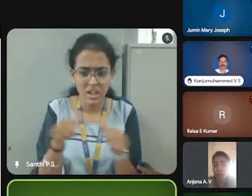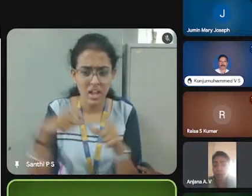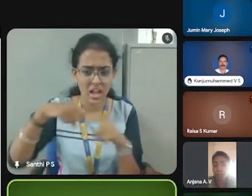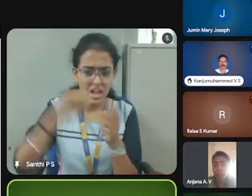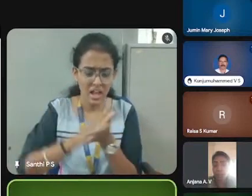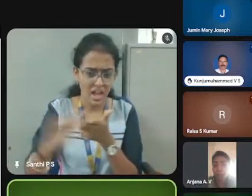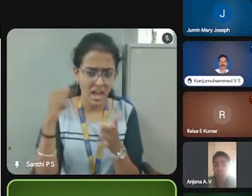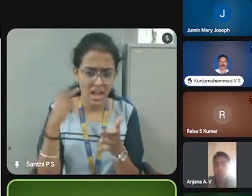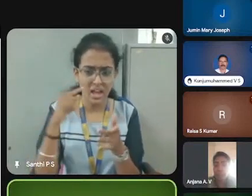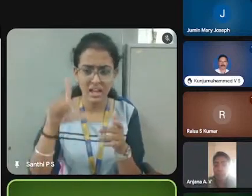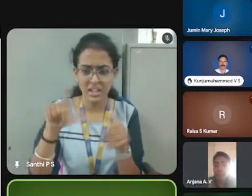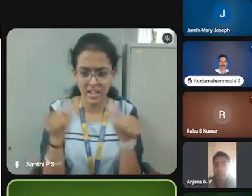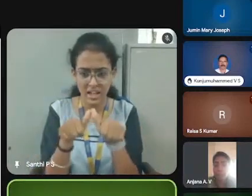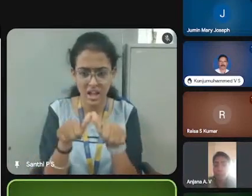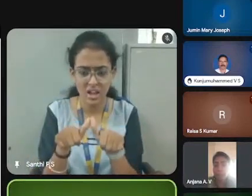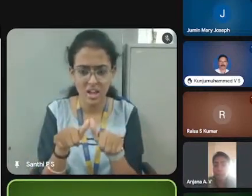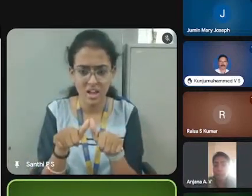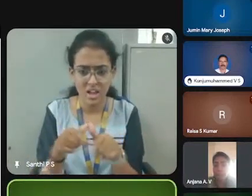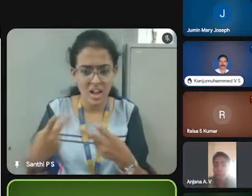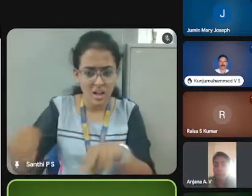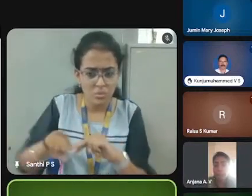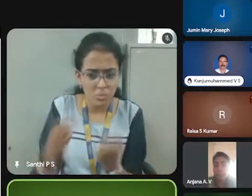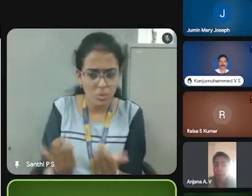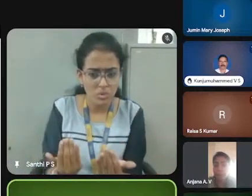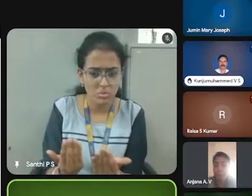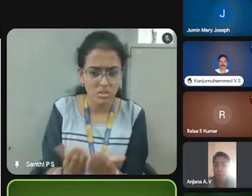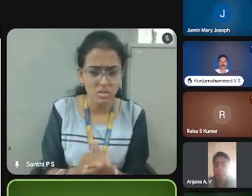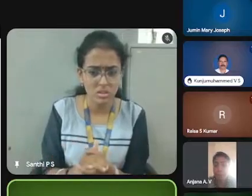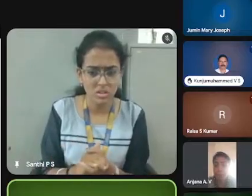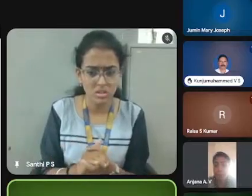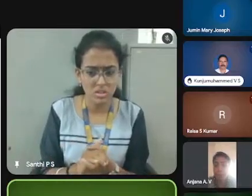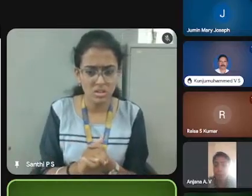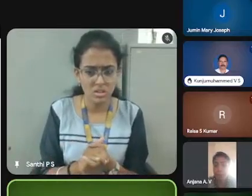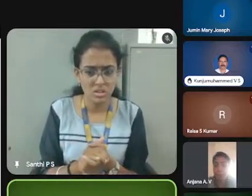ആണ് ക്വസ്റ്റ്യൻ ചോദിച്ചേക്കുന്നത്. ഒന്ന് റെസ്പോണ്ട് ചെയ്യാൻ സാധിക്കുമോ?